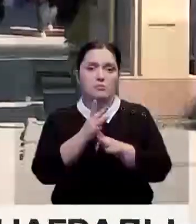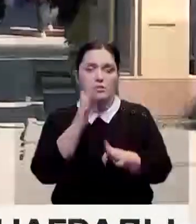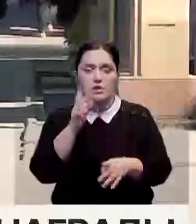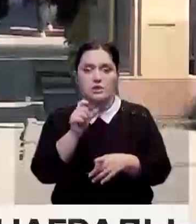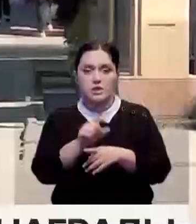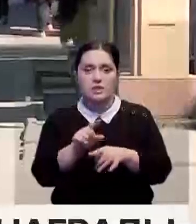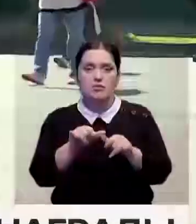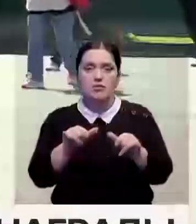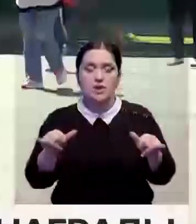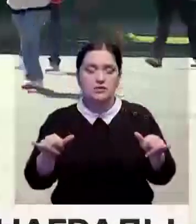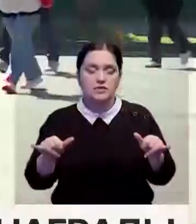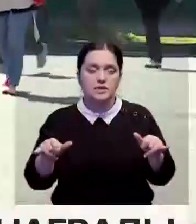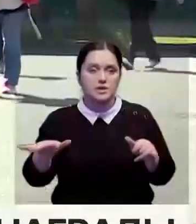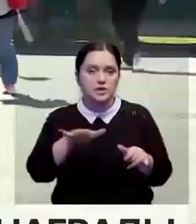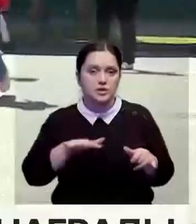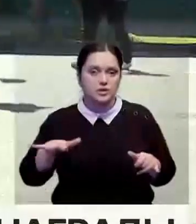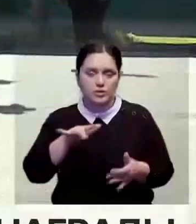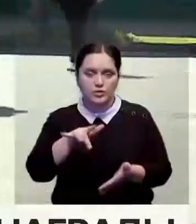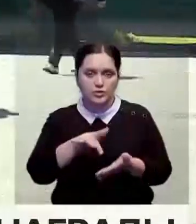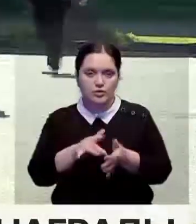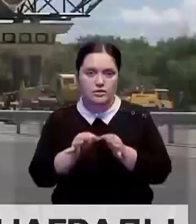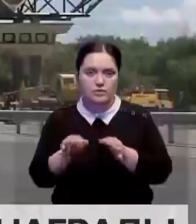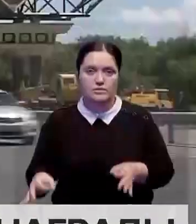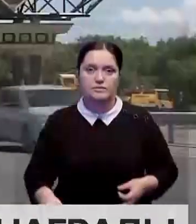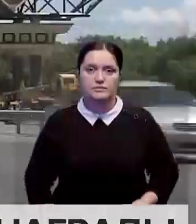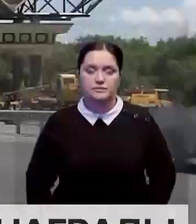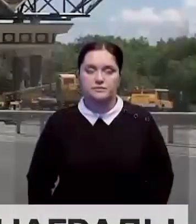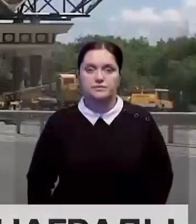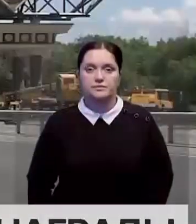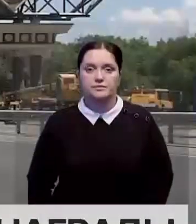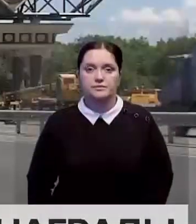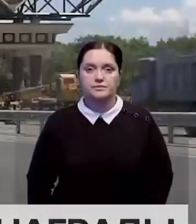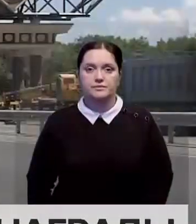в развитии региона. Гульнар Жантасова, Олжас Байбусынов, Хабар 24, область ЖТСУ.